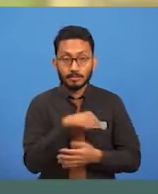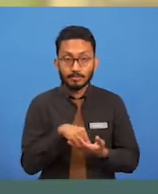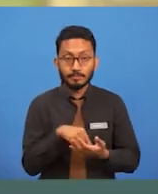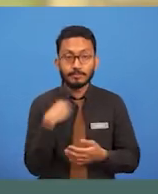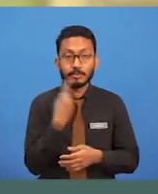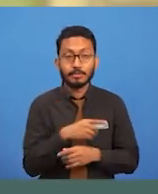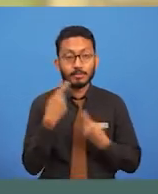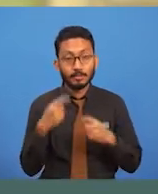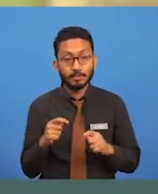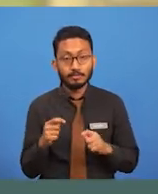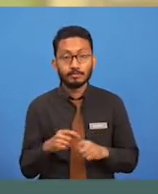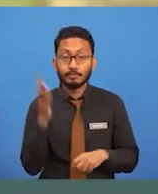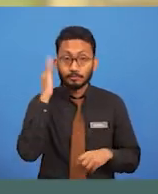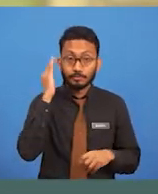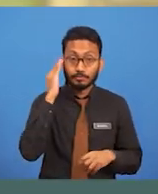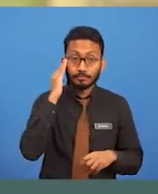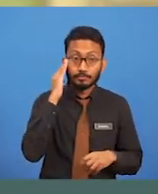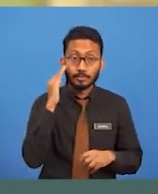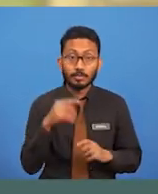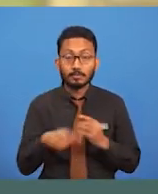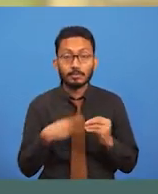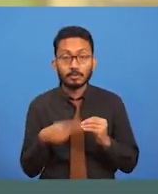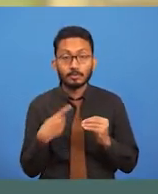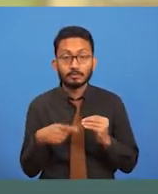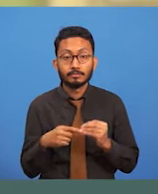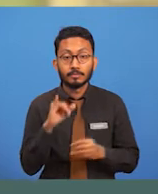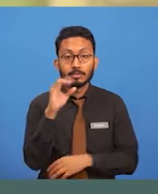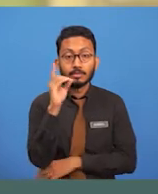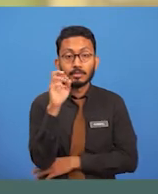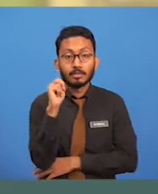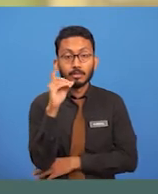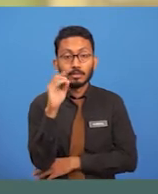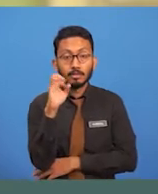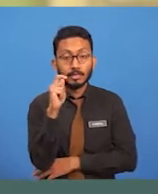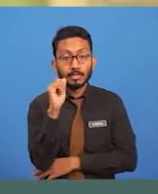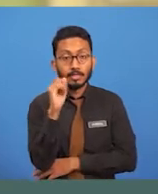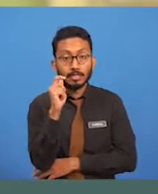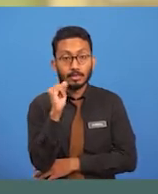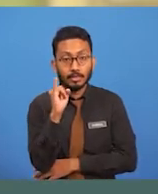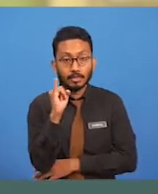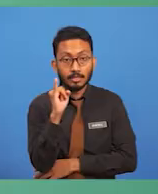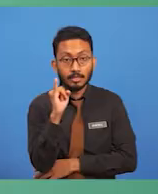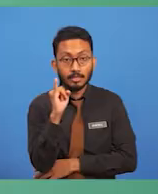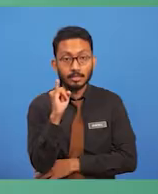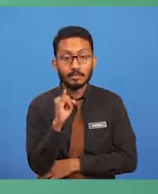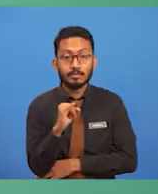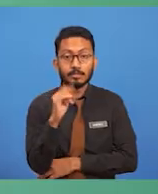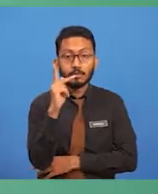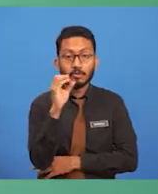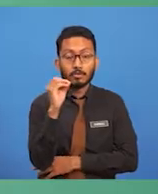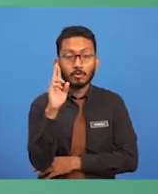mengetahui mengenai identiti korporat, di mana identiti korporat ini